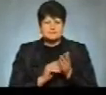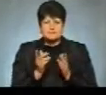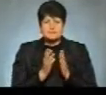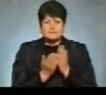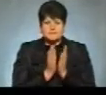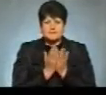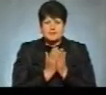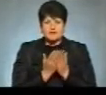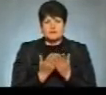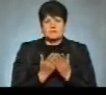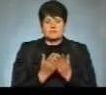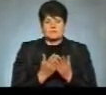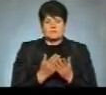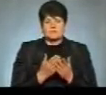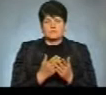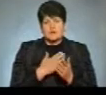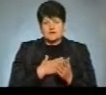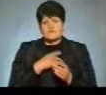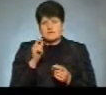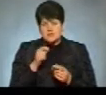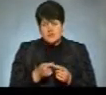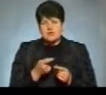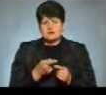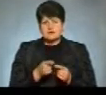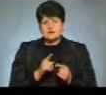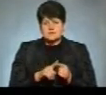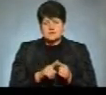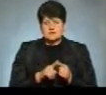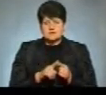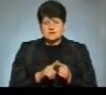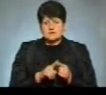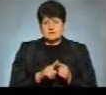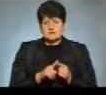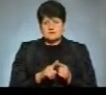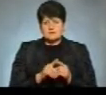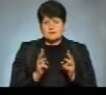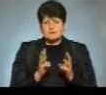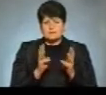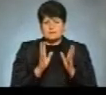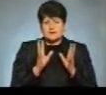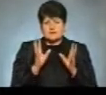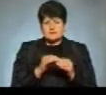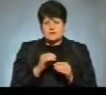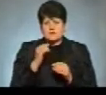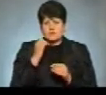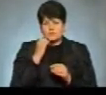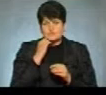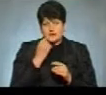нас війна, то це серйозна зброя. Це від цього просто палатиме в Москві так, що ви собі не